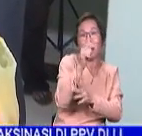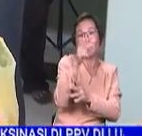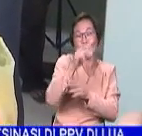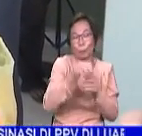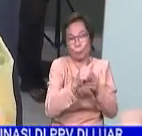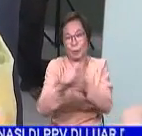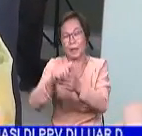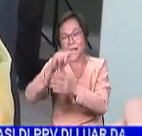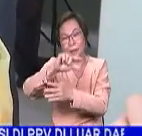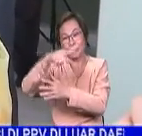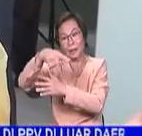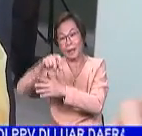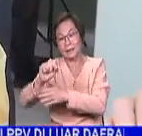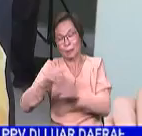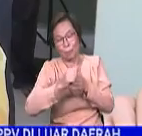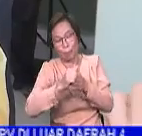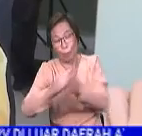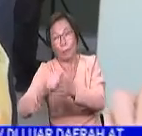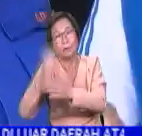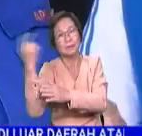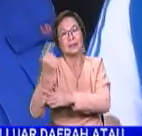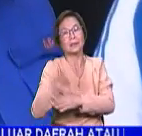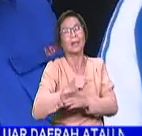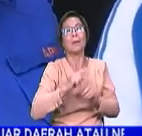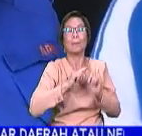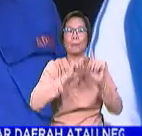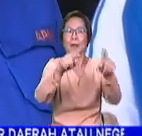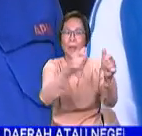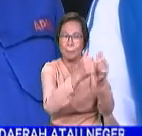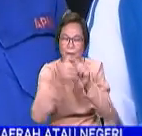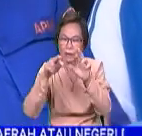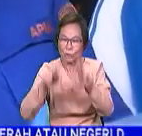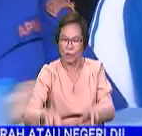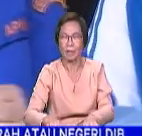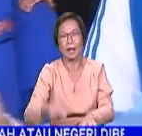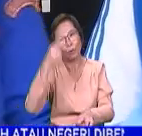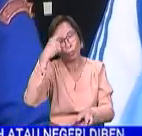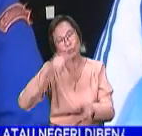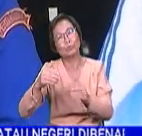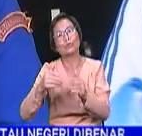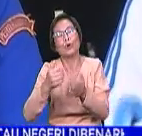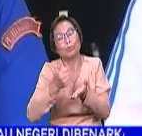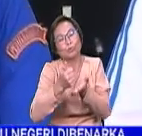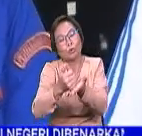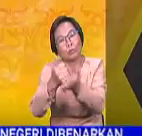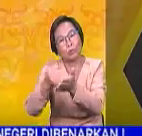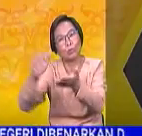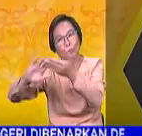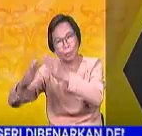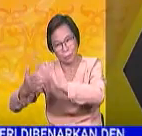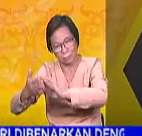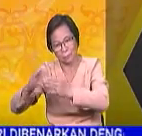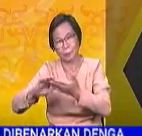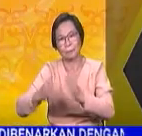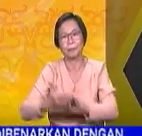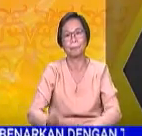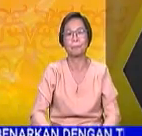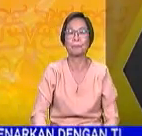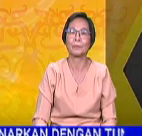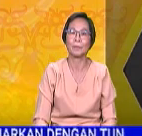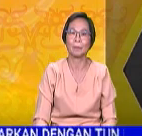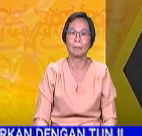gabungan Pati Serawak GPS sentiasa turun Padang untuk mendekati masyarakat Hai